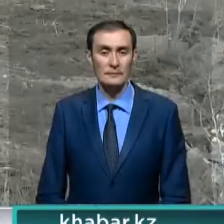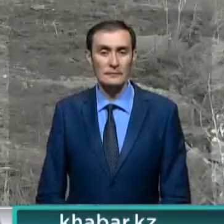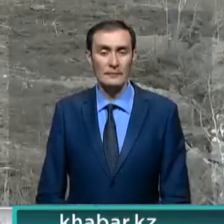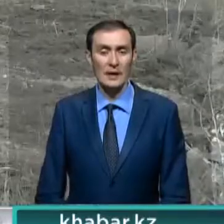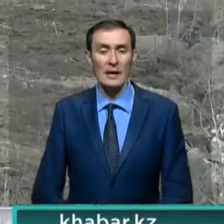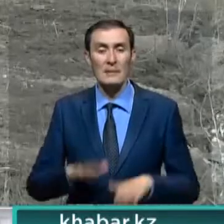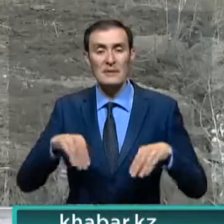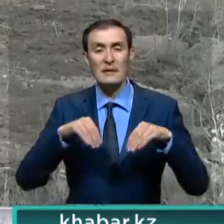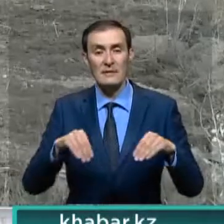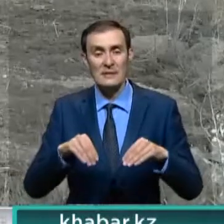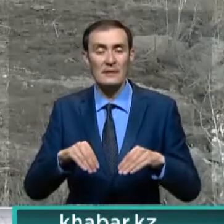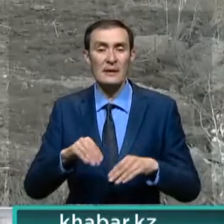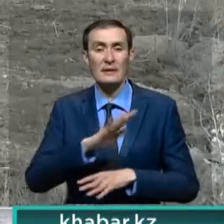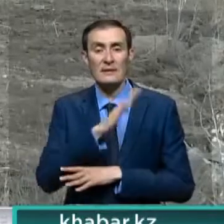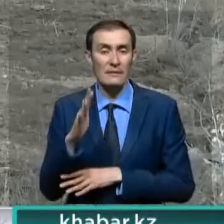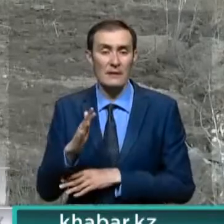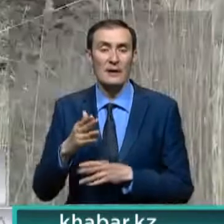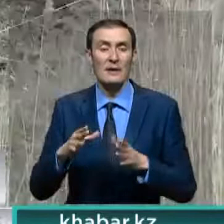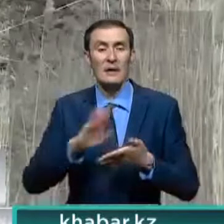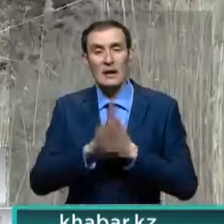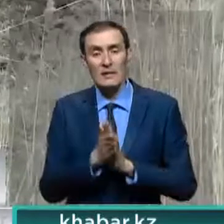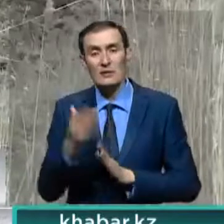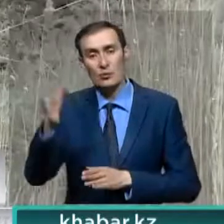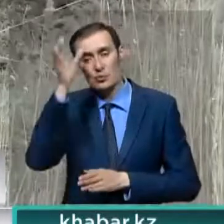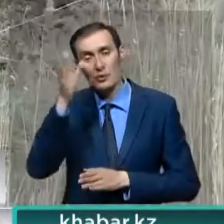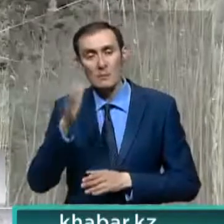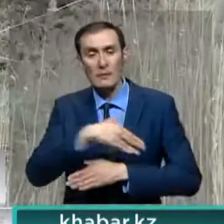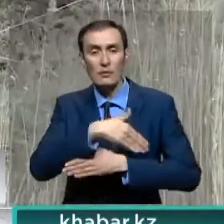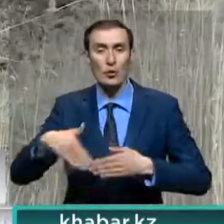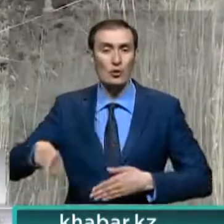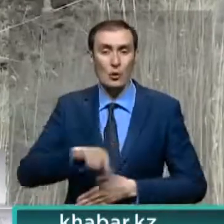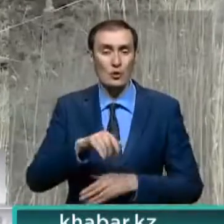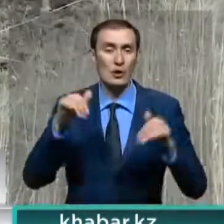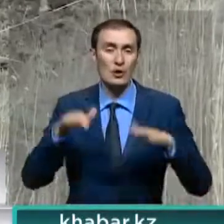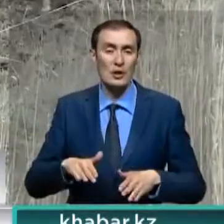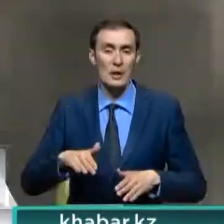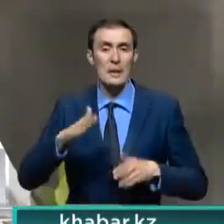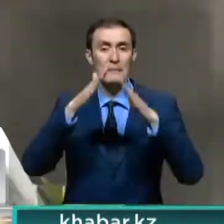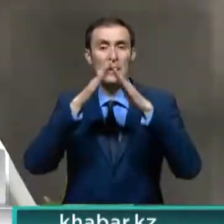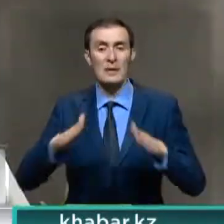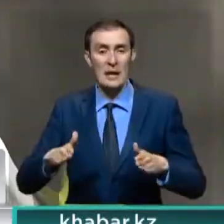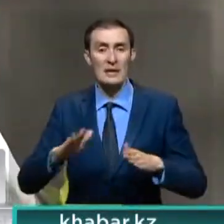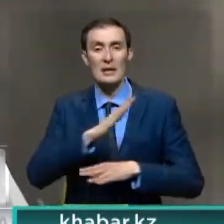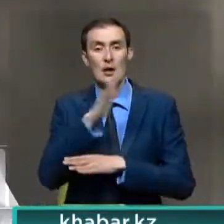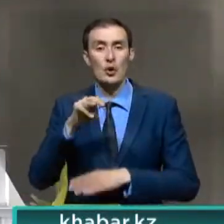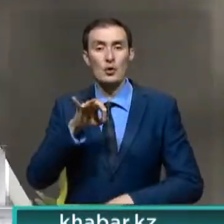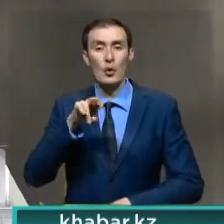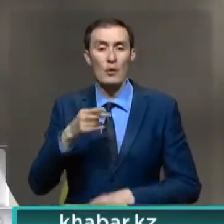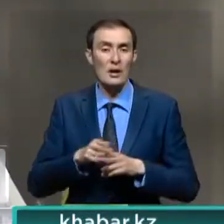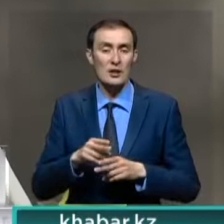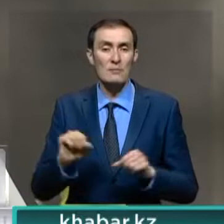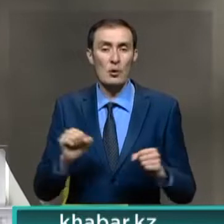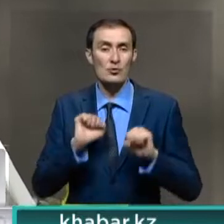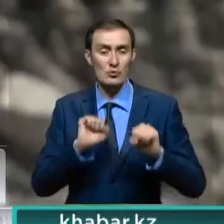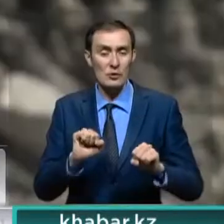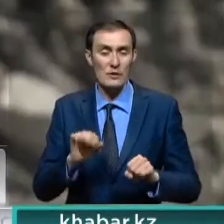Место высадки и вид деревьев зеленые офицеры компании согласовывают с учеными. Вдоль дороги у въезда в город решили высадить пирамидальные тополя. Эти деревья морозоустойчивые, не